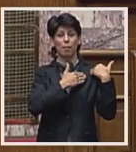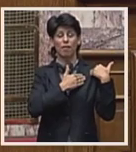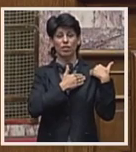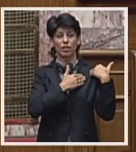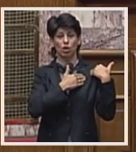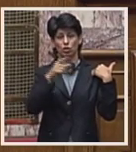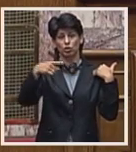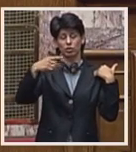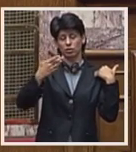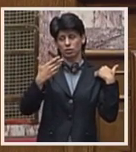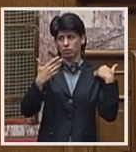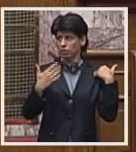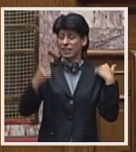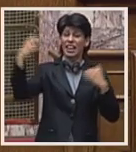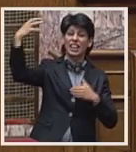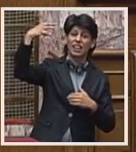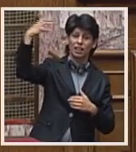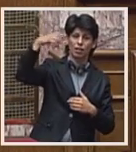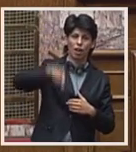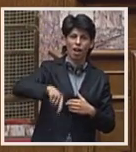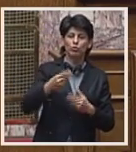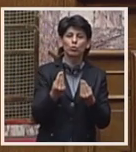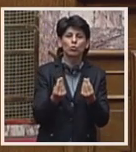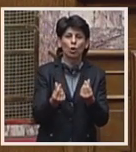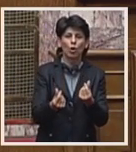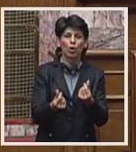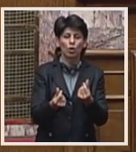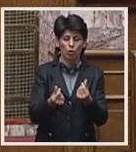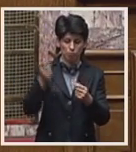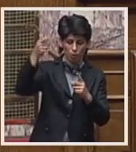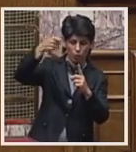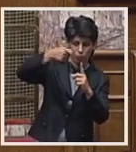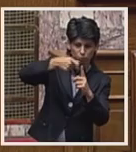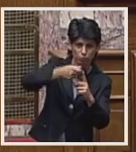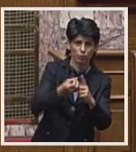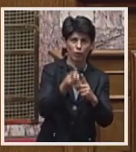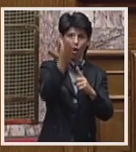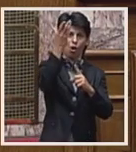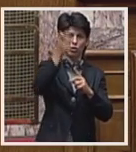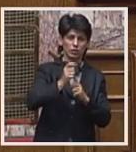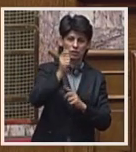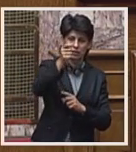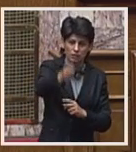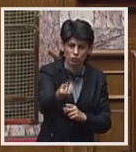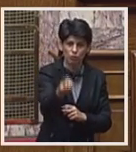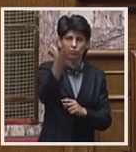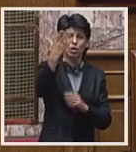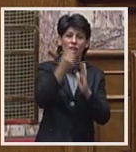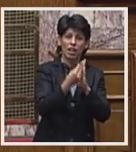Μεταλαμπαδεύουν αξίες και ιδανικά που γεννήθηκαν στην πατρίδα μας και που